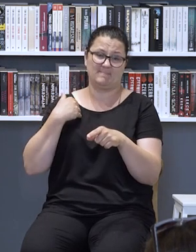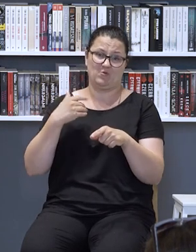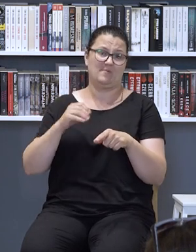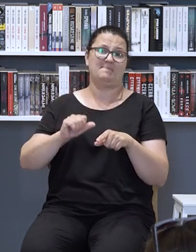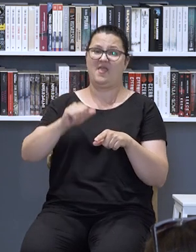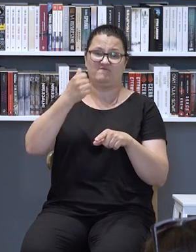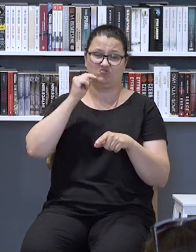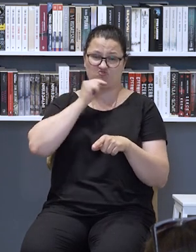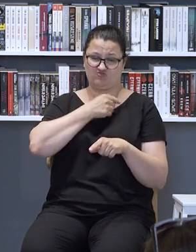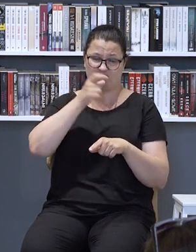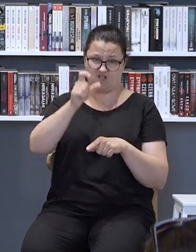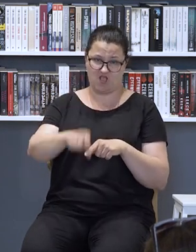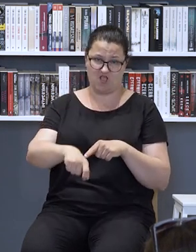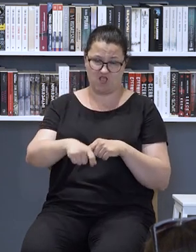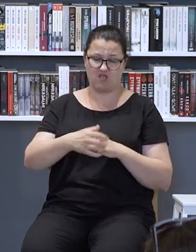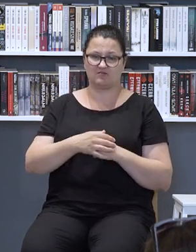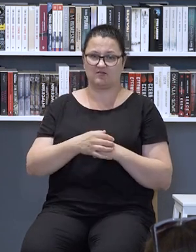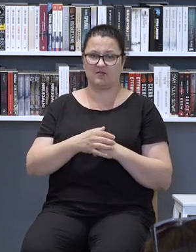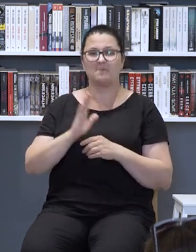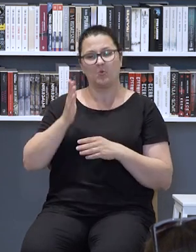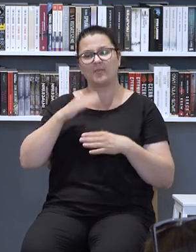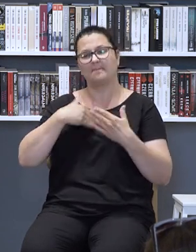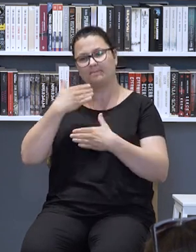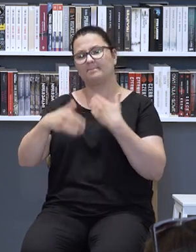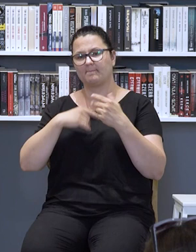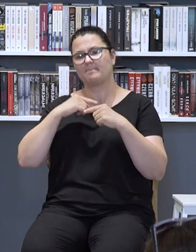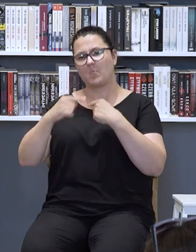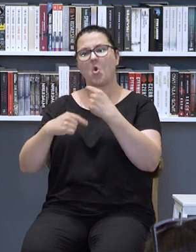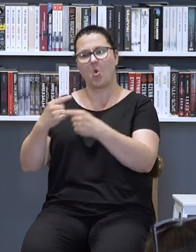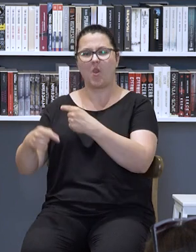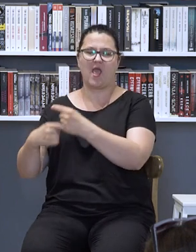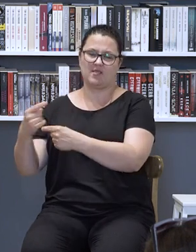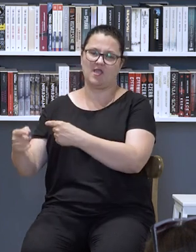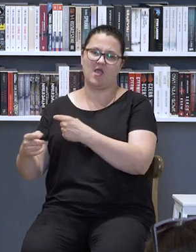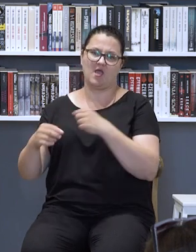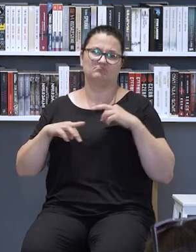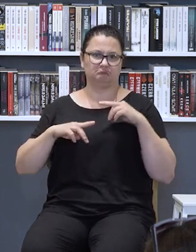tak to nazwijmy, niosą ten ładunek